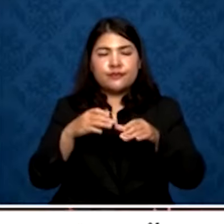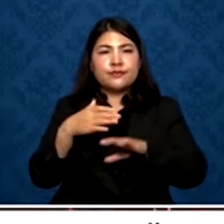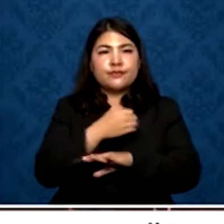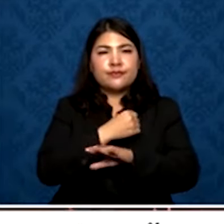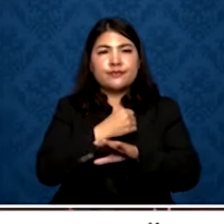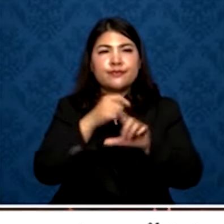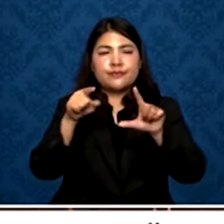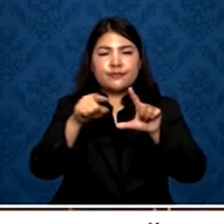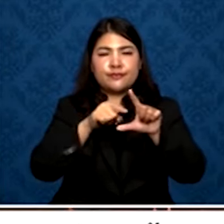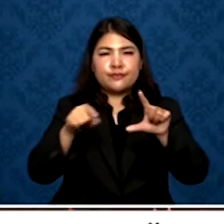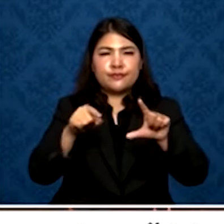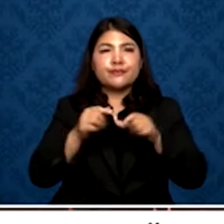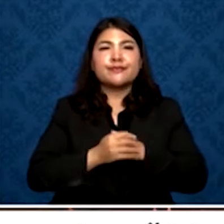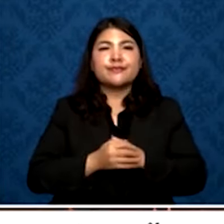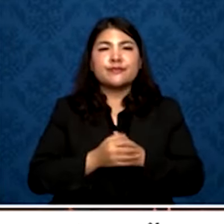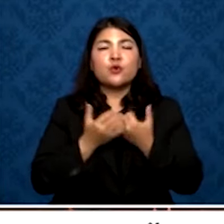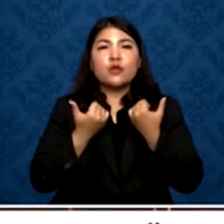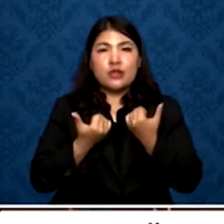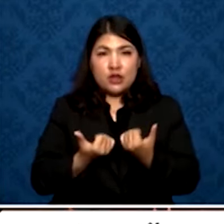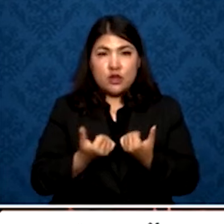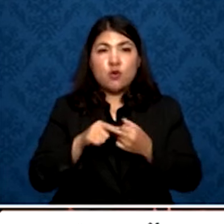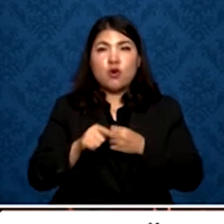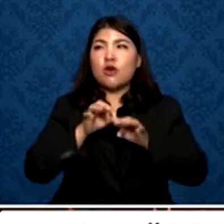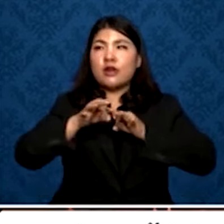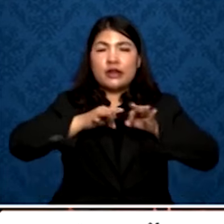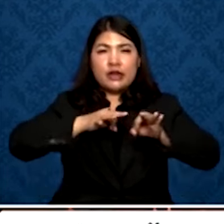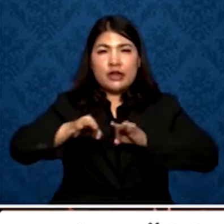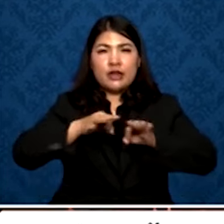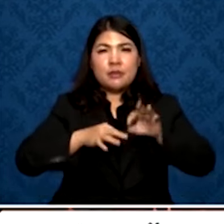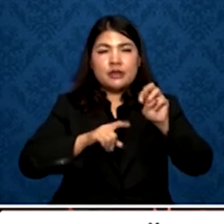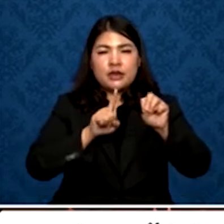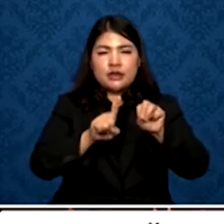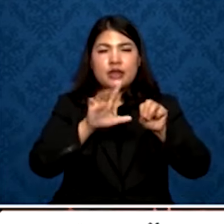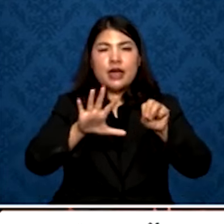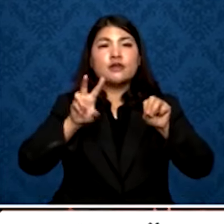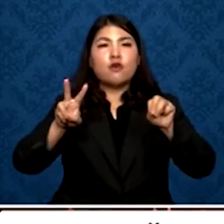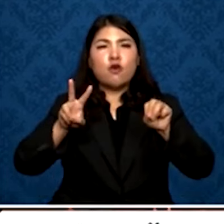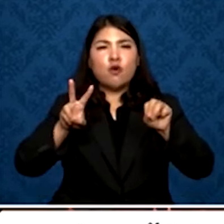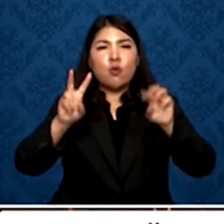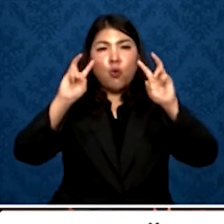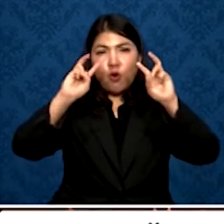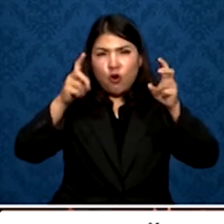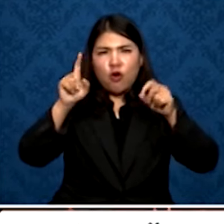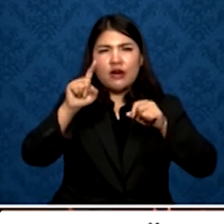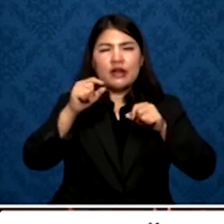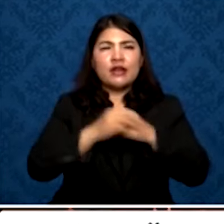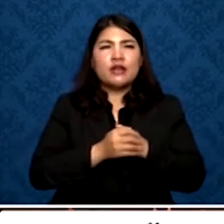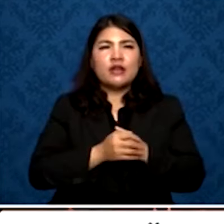กัอนนี้ครัผมข่อย่า มาอภิปลายในมะทาง 152กัหัวข้า economists